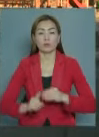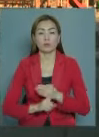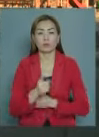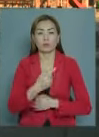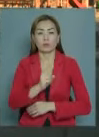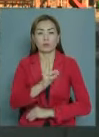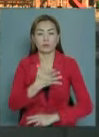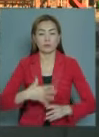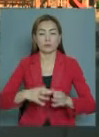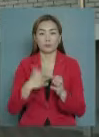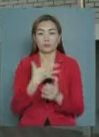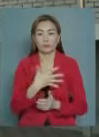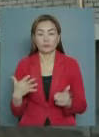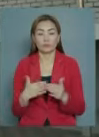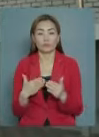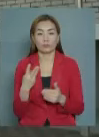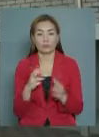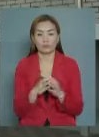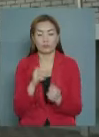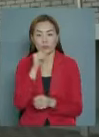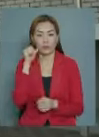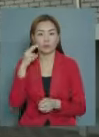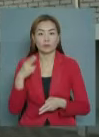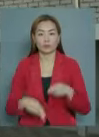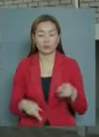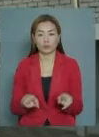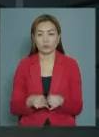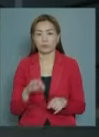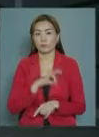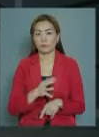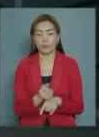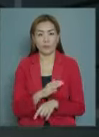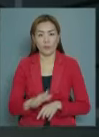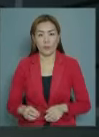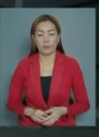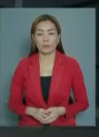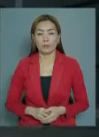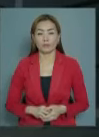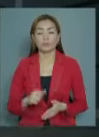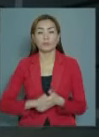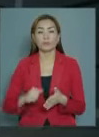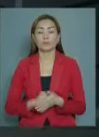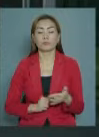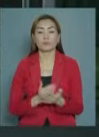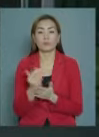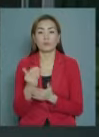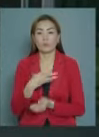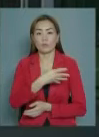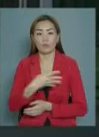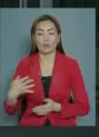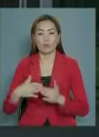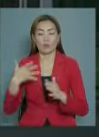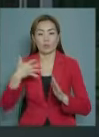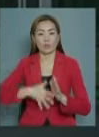басталған көп пәтерлі 5 қабатты үш үй өткен жылы аяқталғанмен пайдалануға берілмей тұр. Оған себеп жоғары қабаттағы